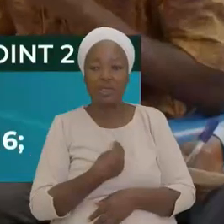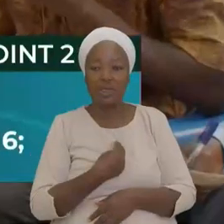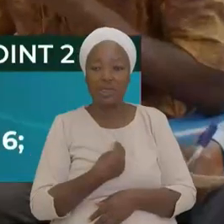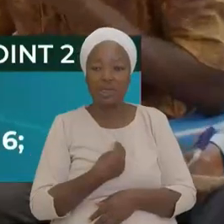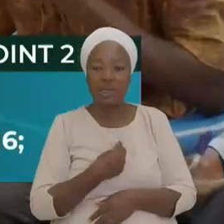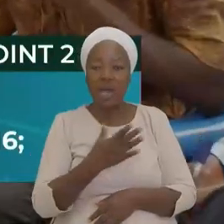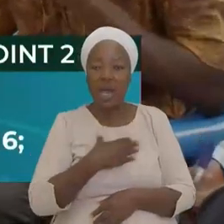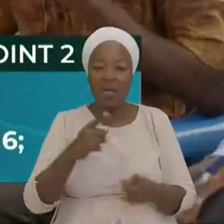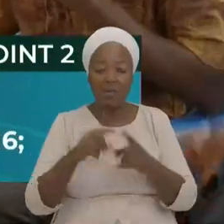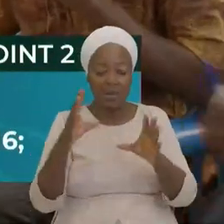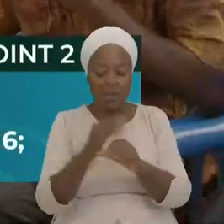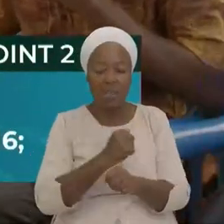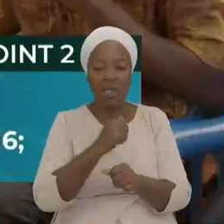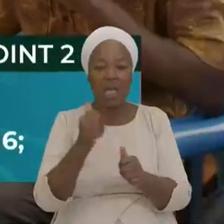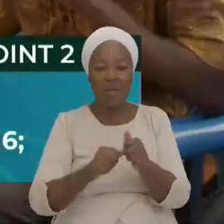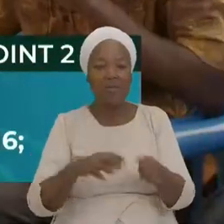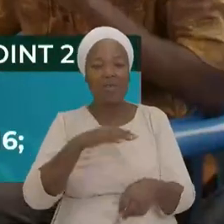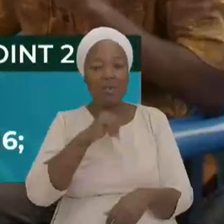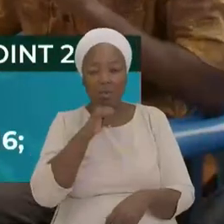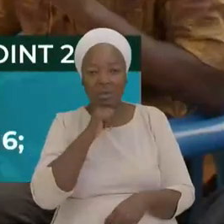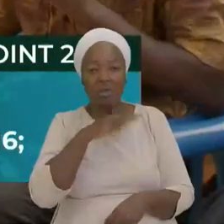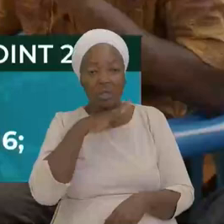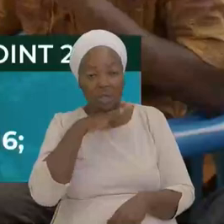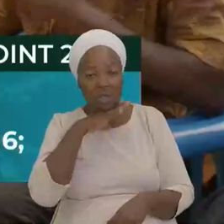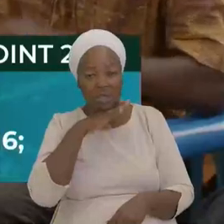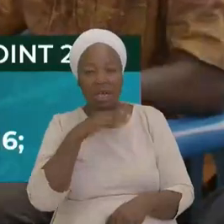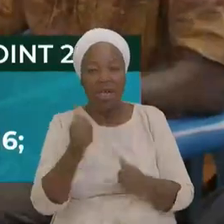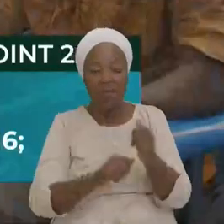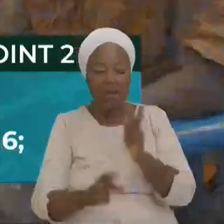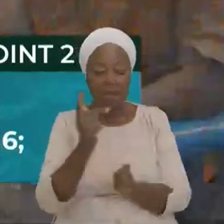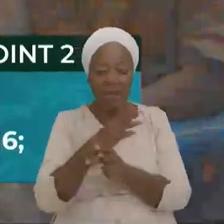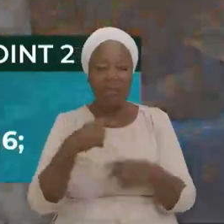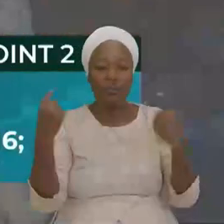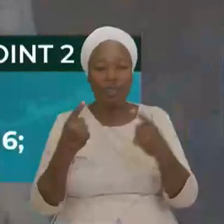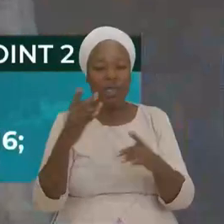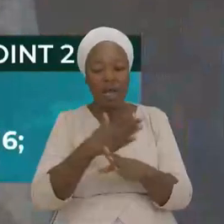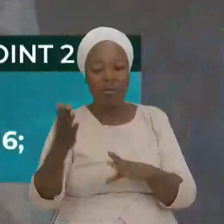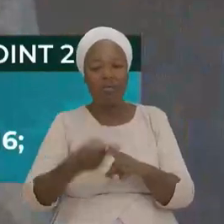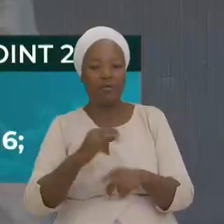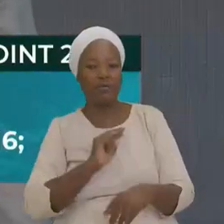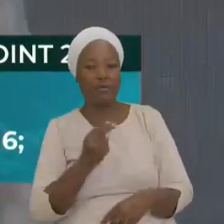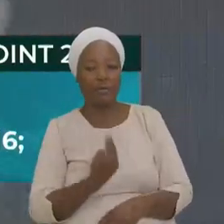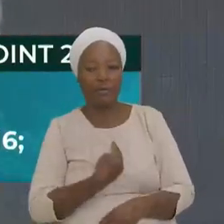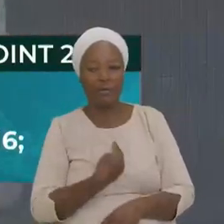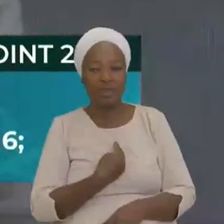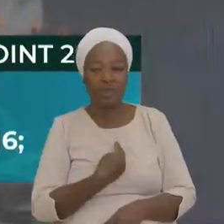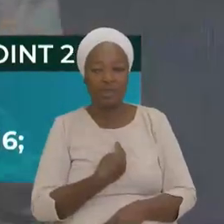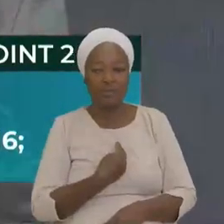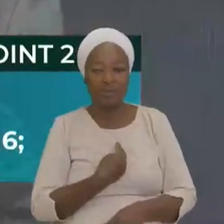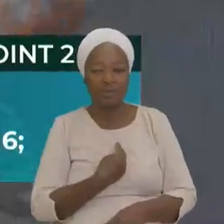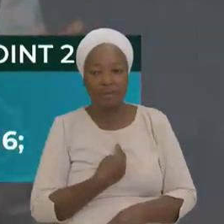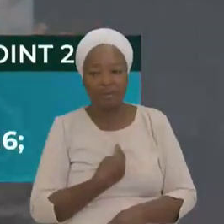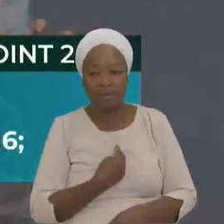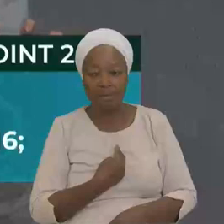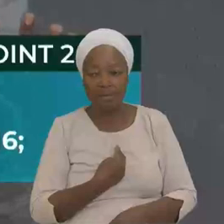Il a envoyé Jésus nous purifier et pour ôter toute impureté et toutes sortes